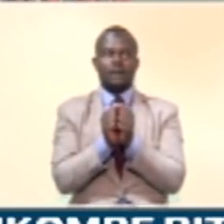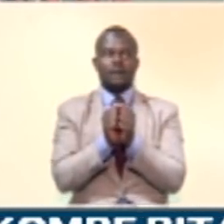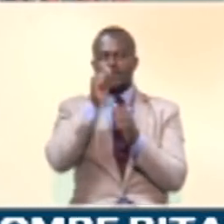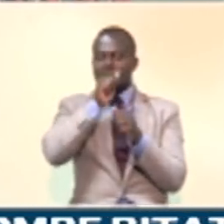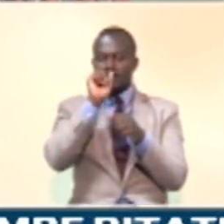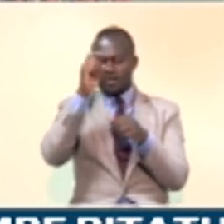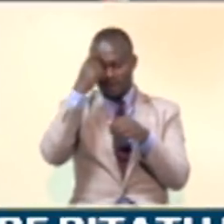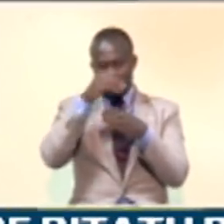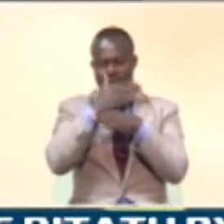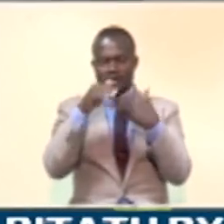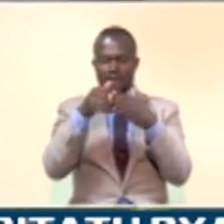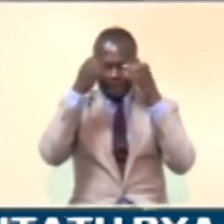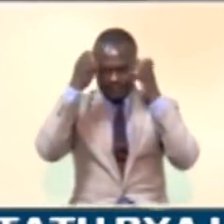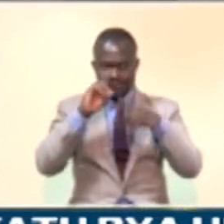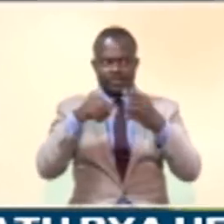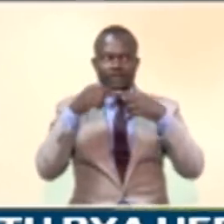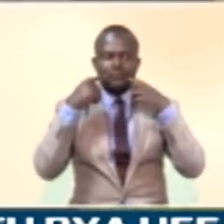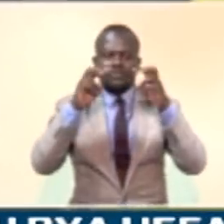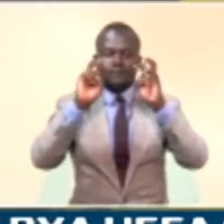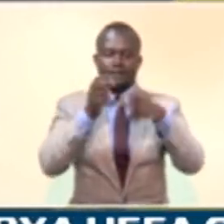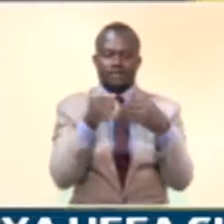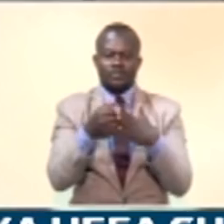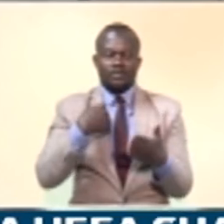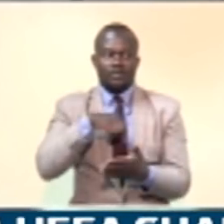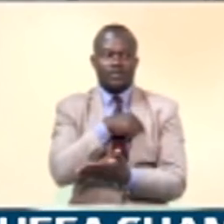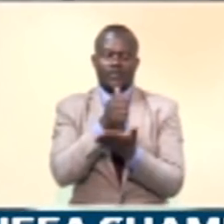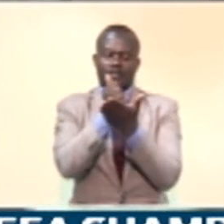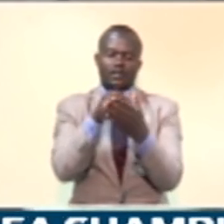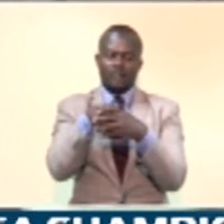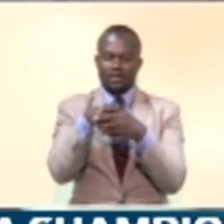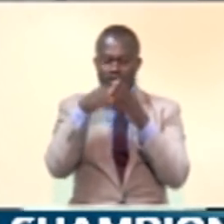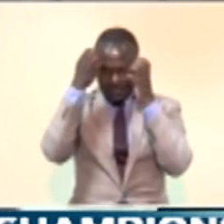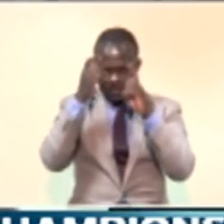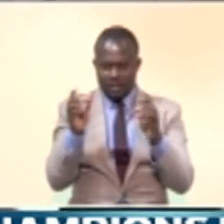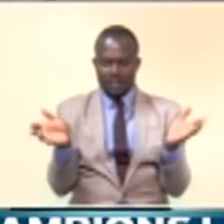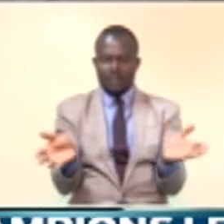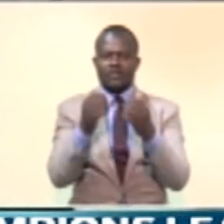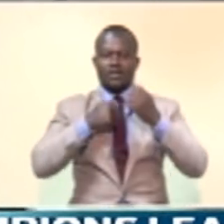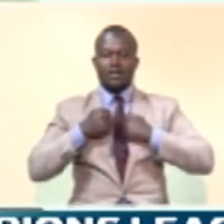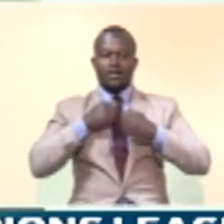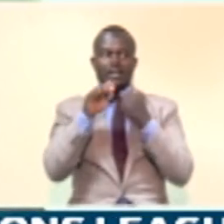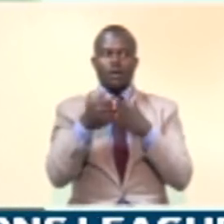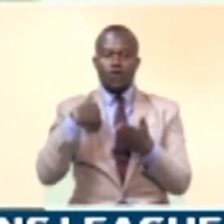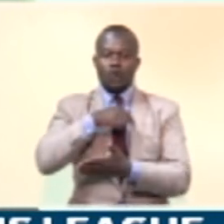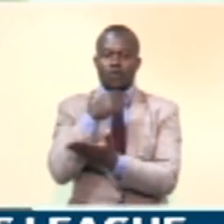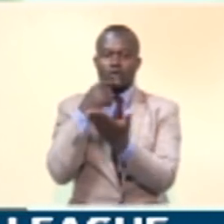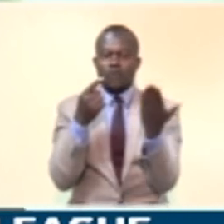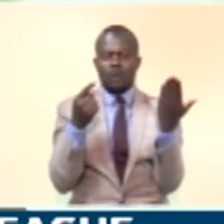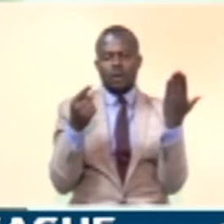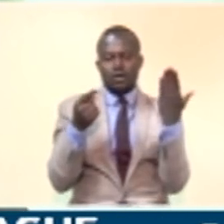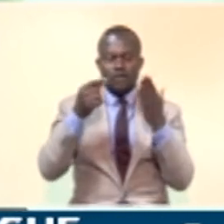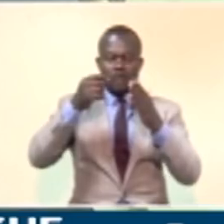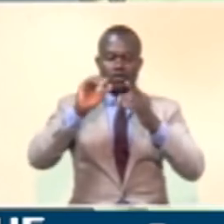y'uburezi twagira Yesu Gaspar yemeza ko ibitabo nk'ibi bifashana mu rwego rw'uburezi agakangurira abanyarwanda by'umwihariko abakiri bato kugira umuco wo